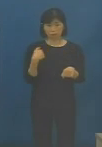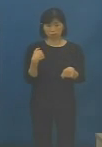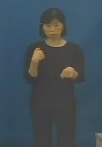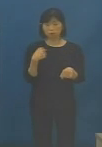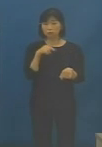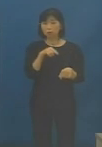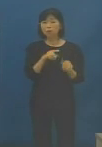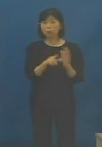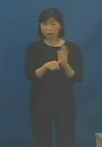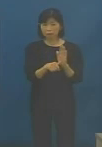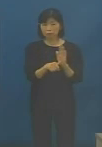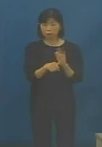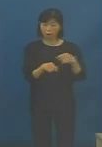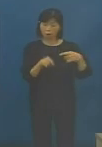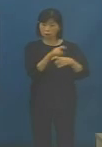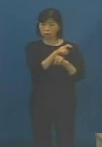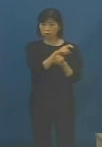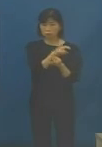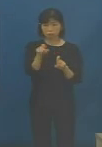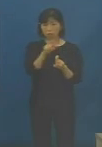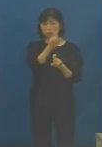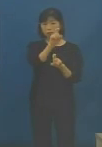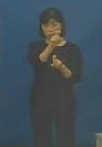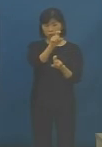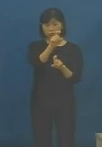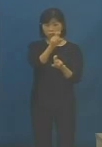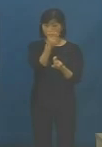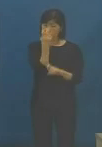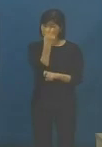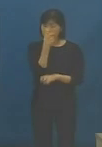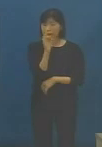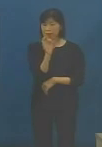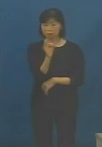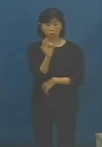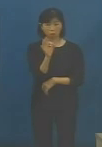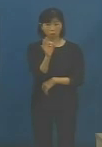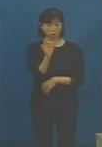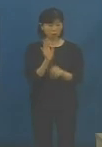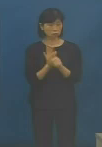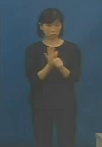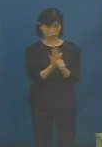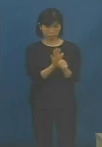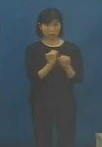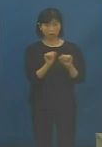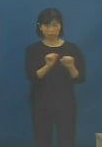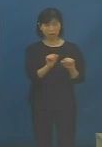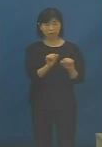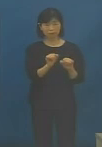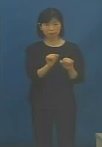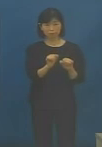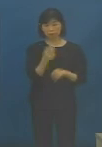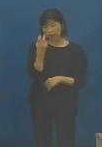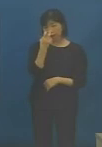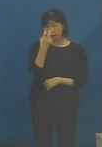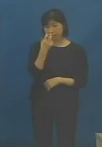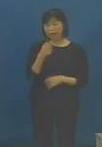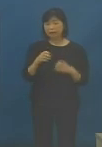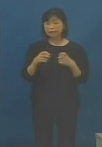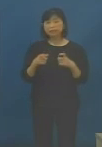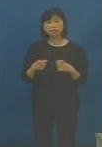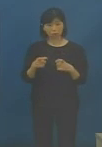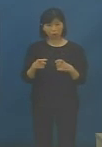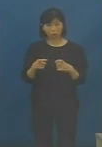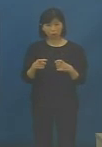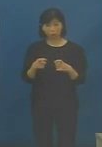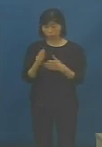っても、10分の10 の, 検査費用の助成をしましょうと。でまた検査キット県の備蓄